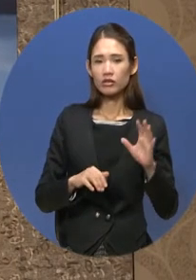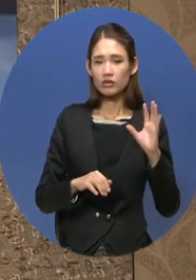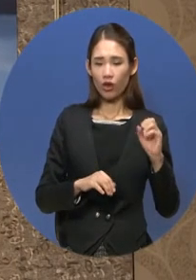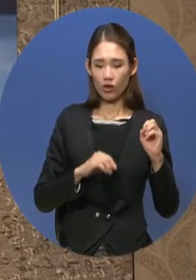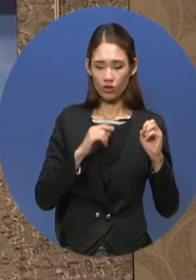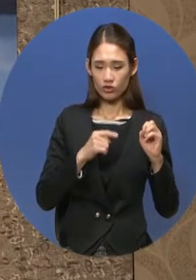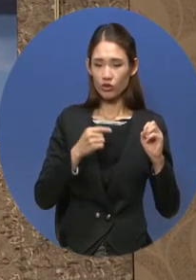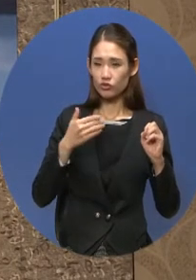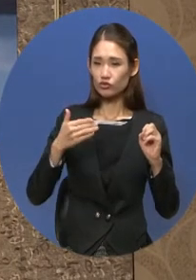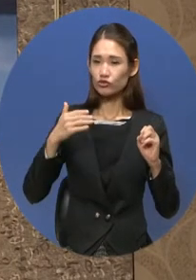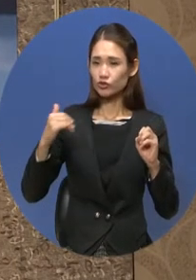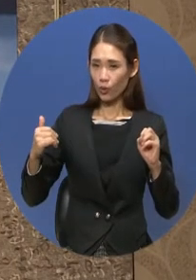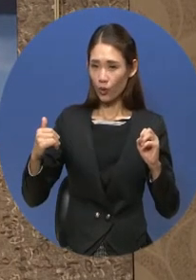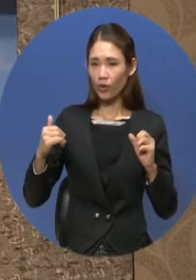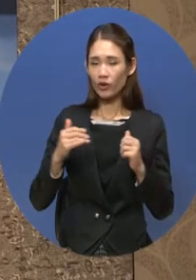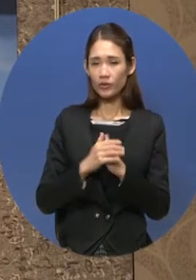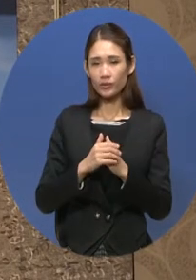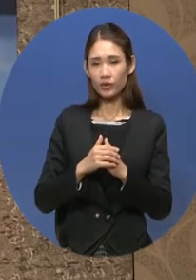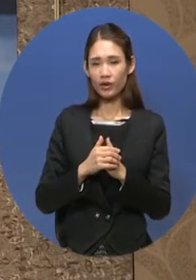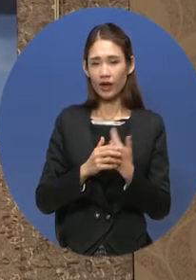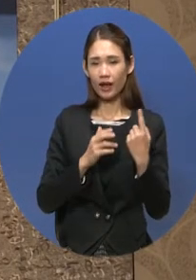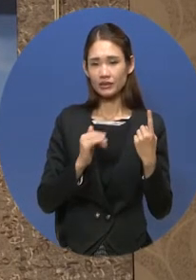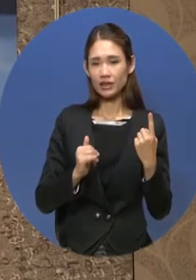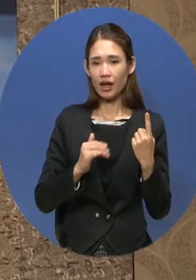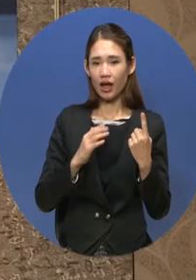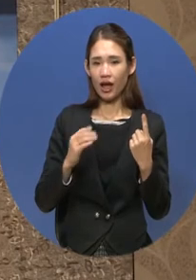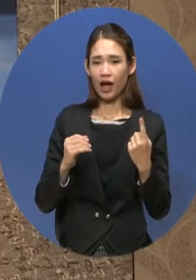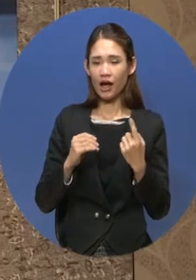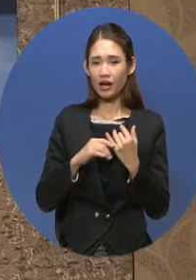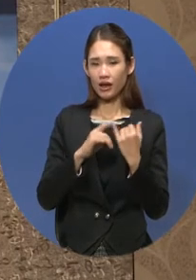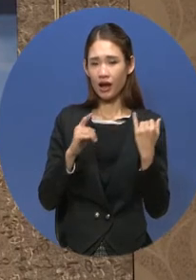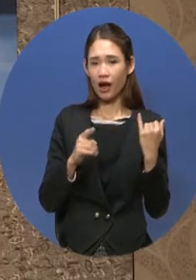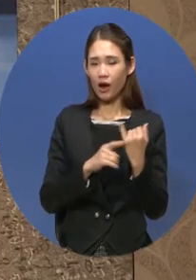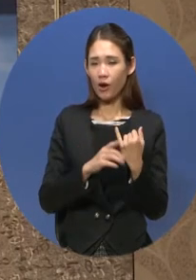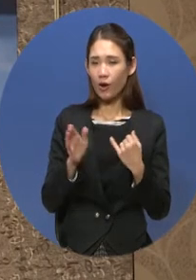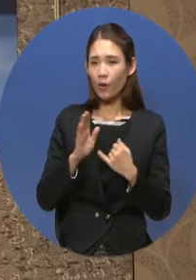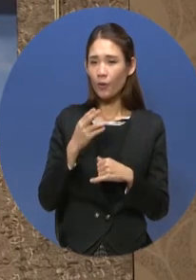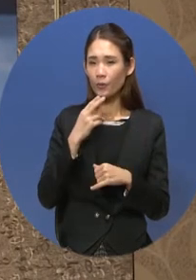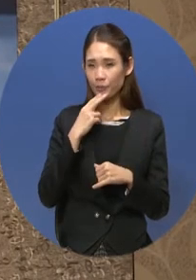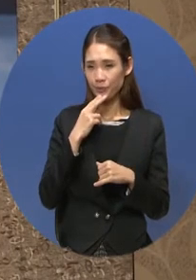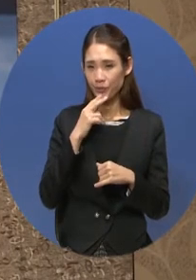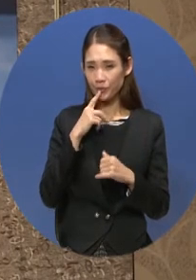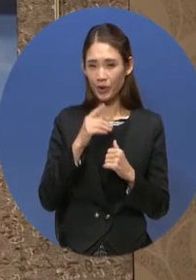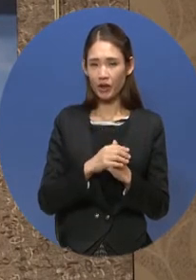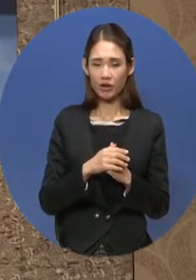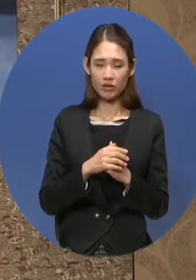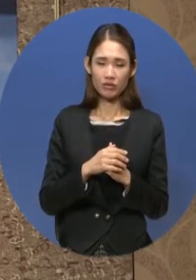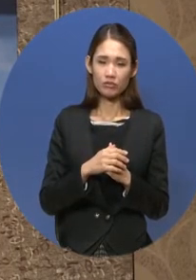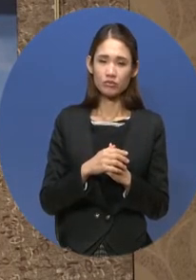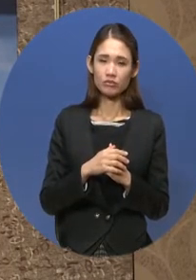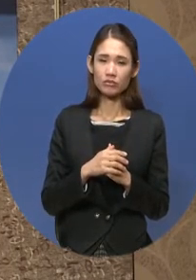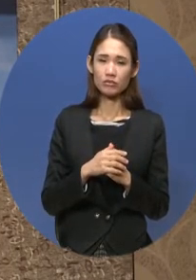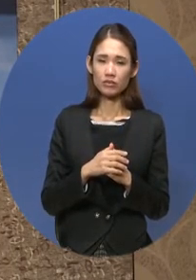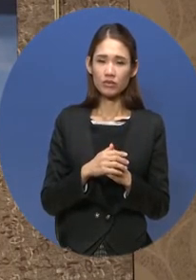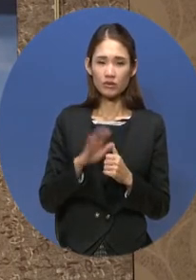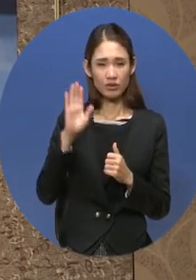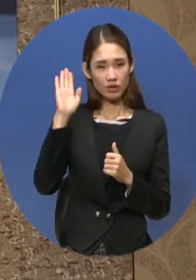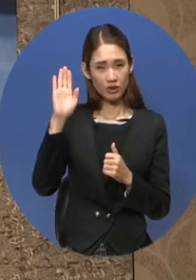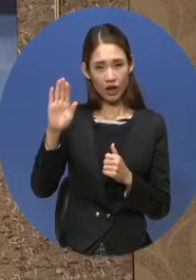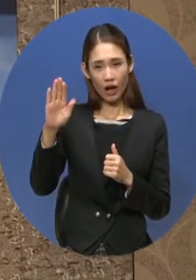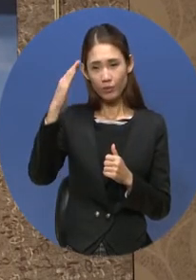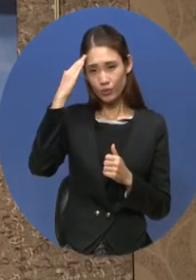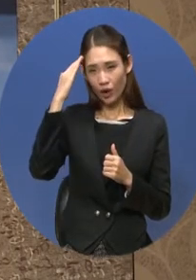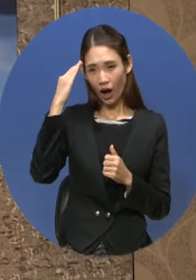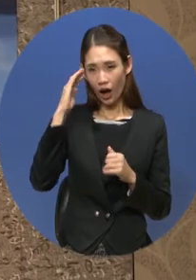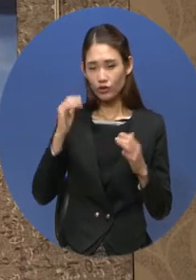0.90명대로 떨어졌다는 거는 한 사람이 한 명도 가임기 여성이 한 명도 안 낳는 거예요. 그렇게 된다면 우리나라의 그